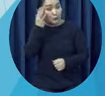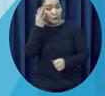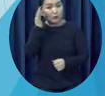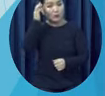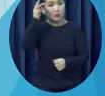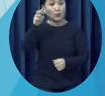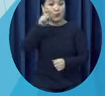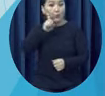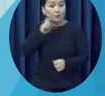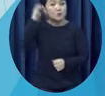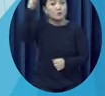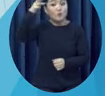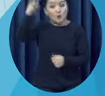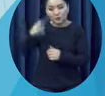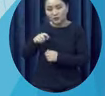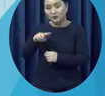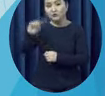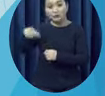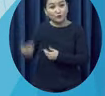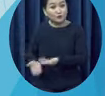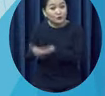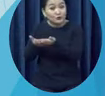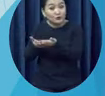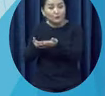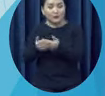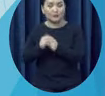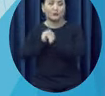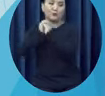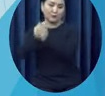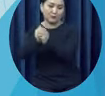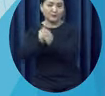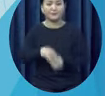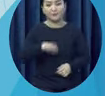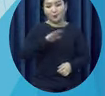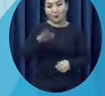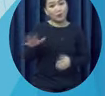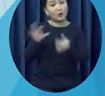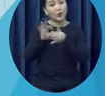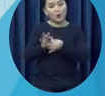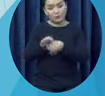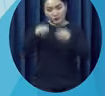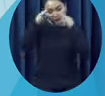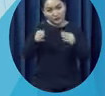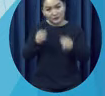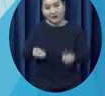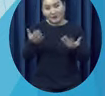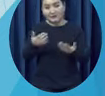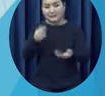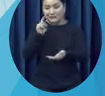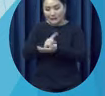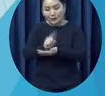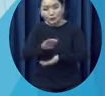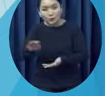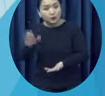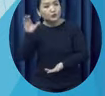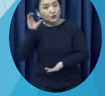зөвшөөрөх гэдэг бол хамгийн том хүндлэл байдаг. Мөн хүүхэдтэй холбоотой шийдвэр гаргахдаа хүүхдийнхээ үзэл бодлыг цаавалчгүй сонсох